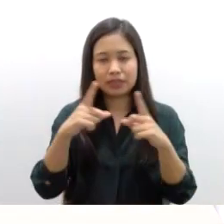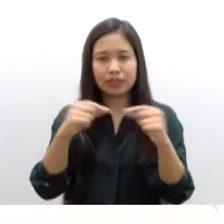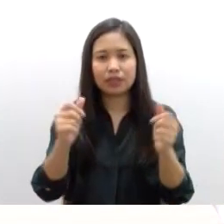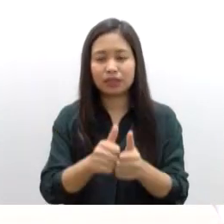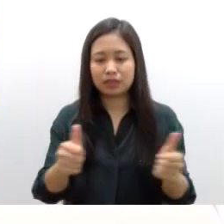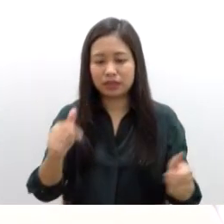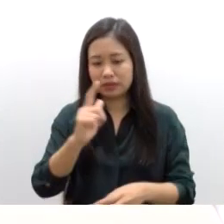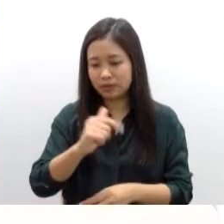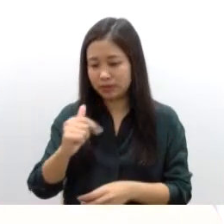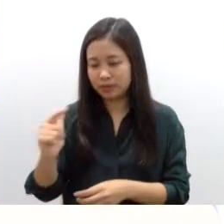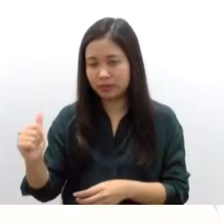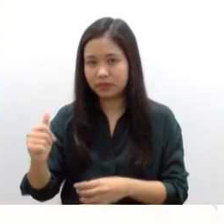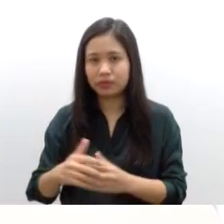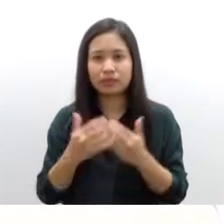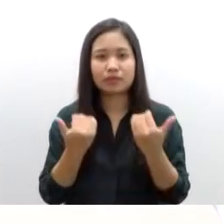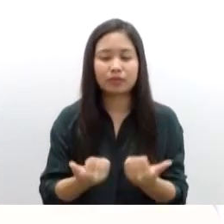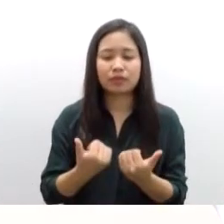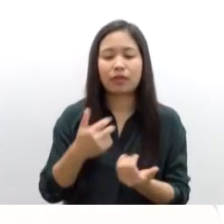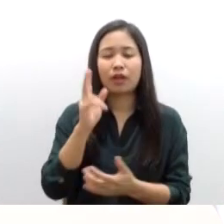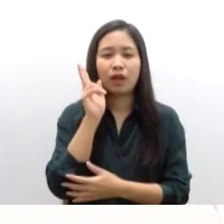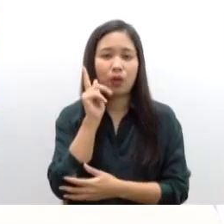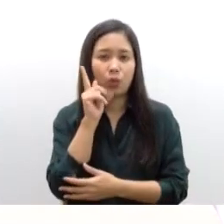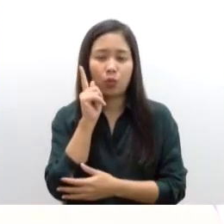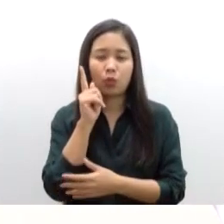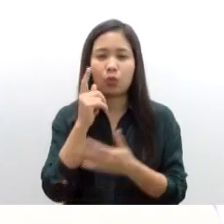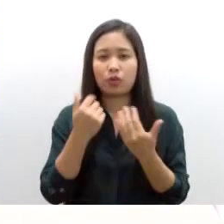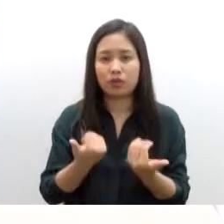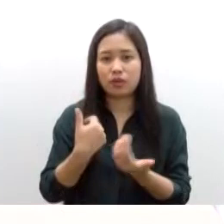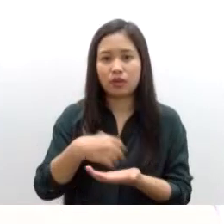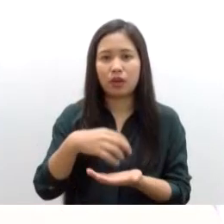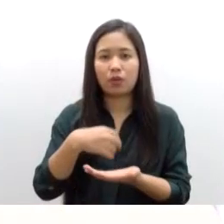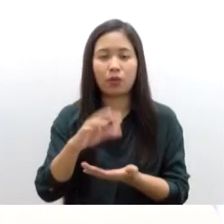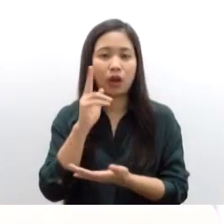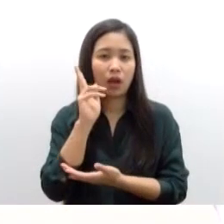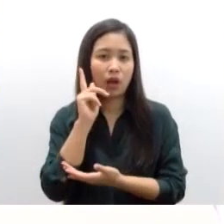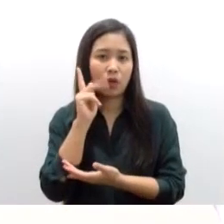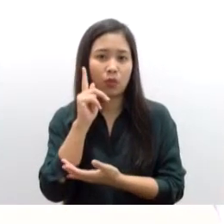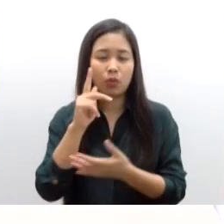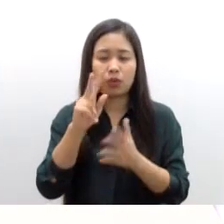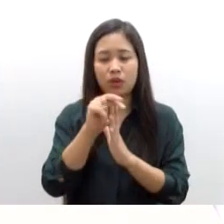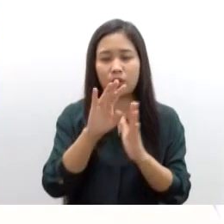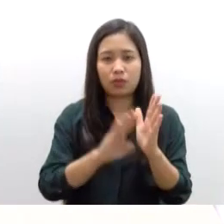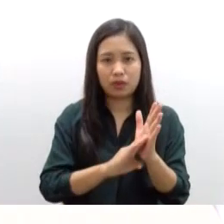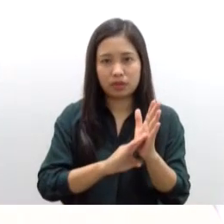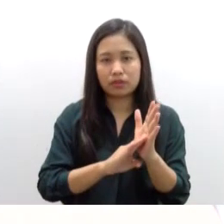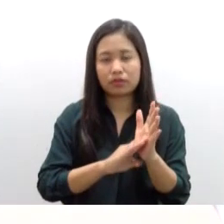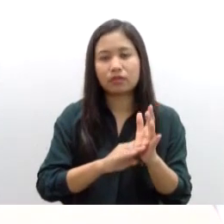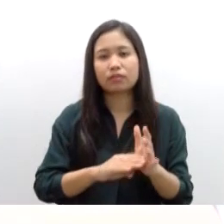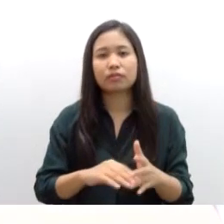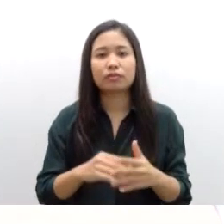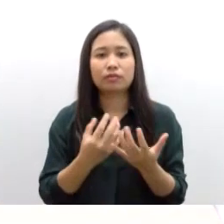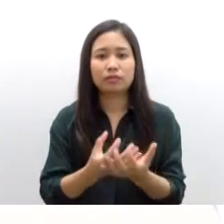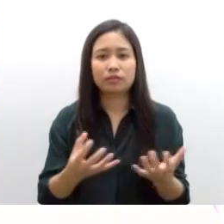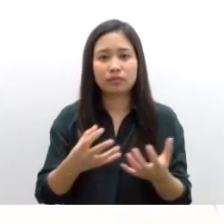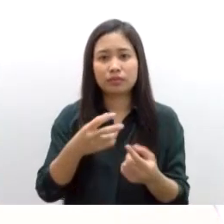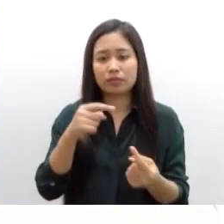ญเป็นช่วงที่ทางรายการพุทธเช้าข่าวสพท.ได้นำเสนอข่าวสารนโยบายและผลของ